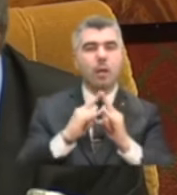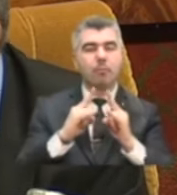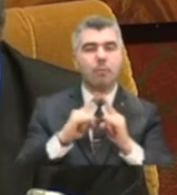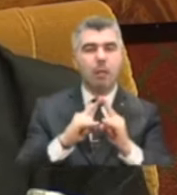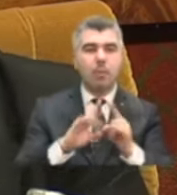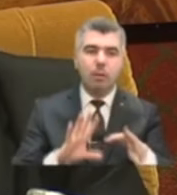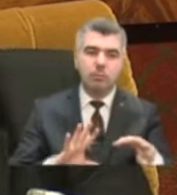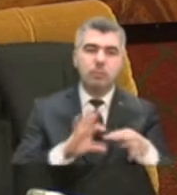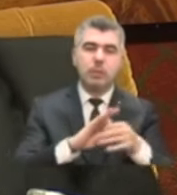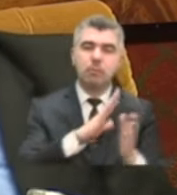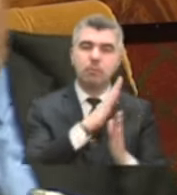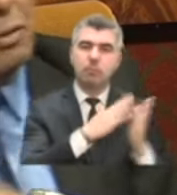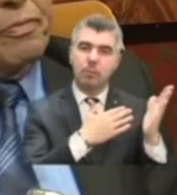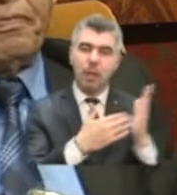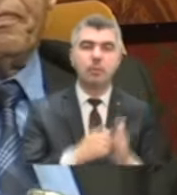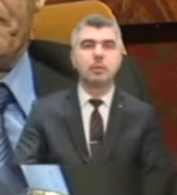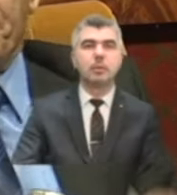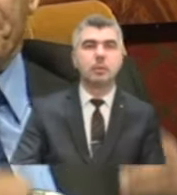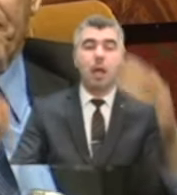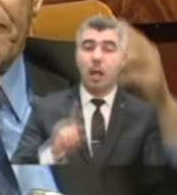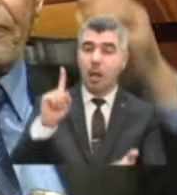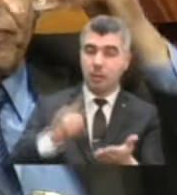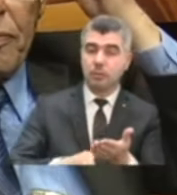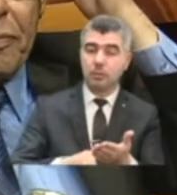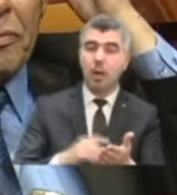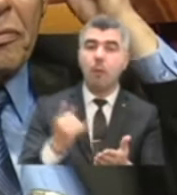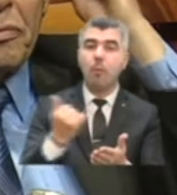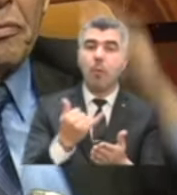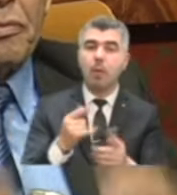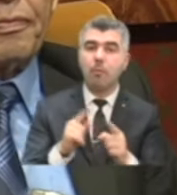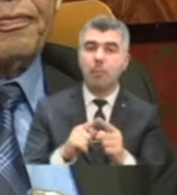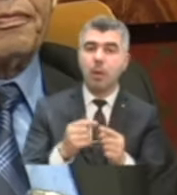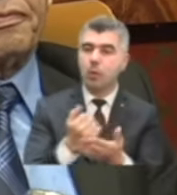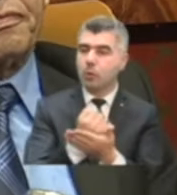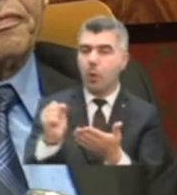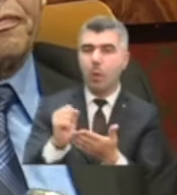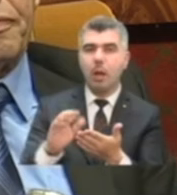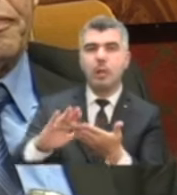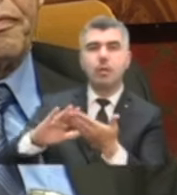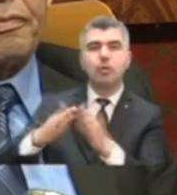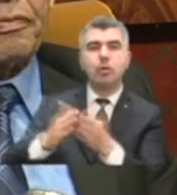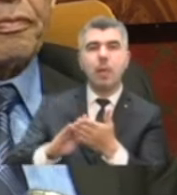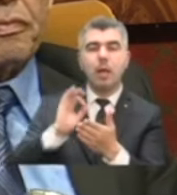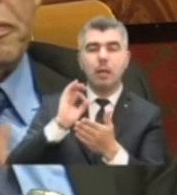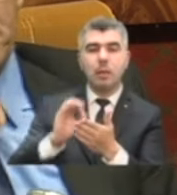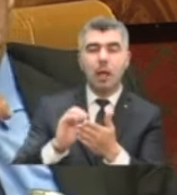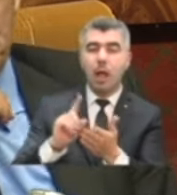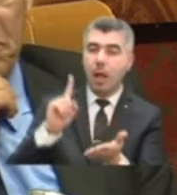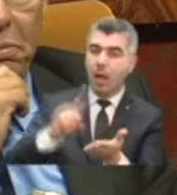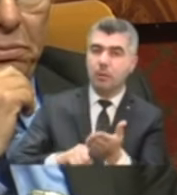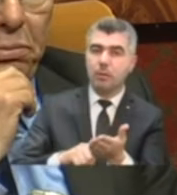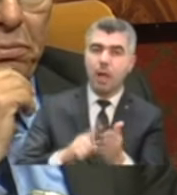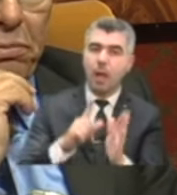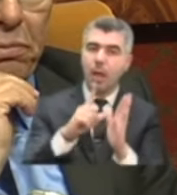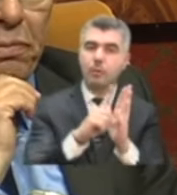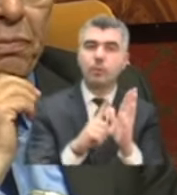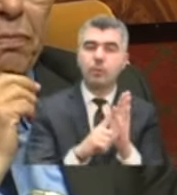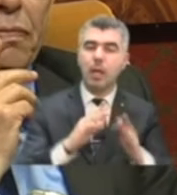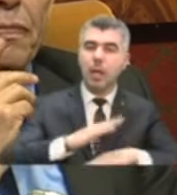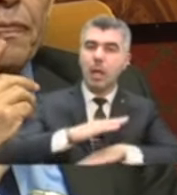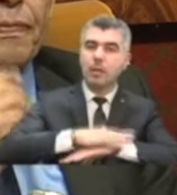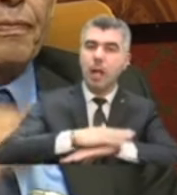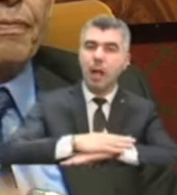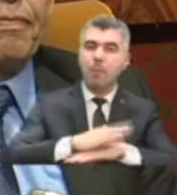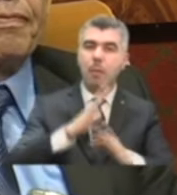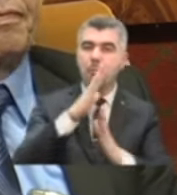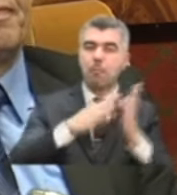في البرنامج، مع تشديدنا على ضروره الزام كافه الجمعيات المستفيده بالتقيد الفعلي بدفتر تحملات البرنامج